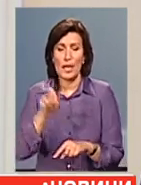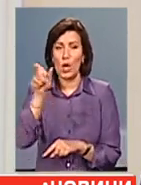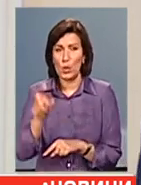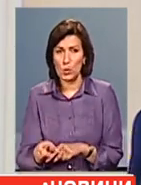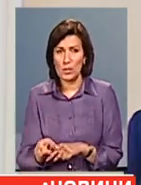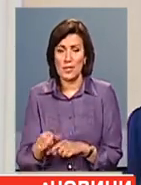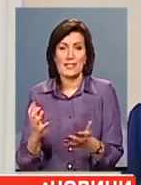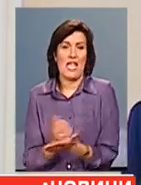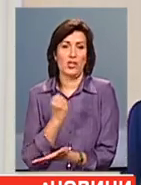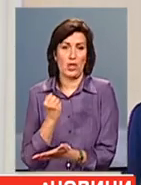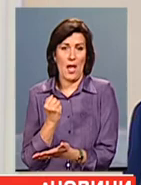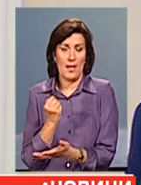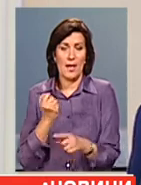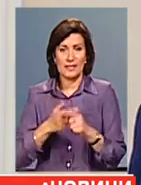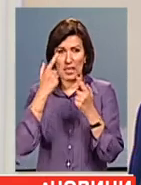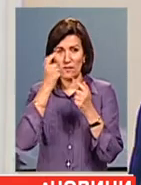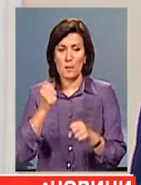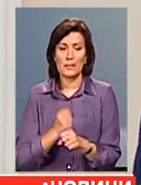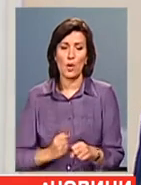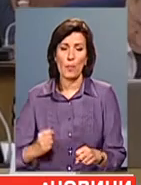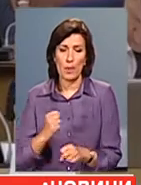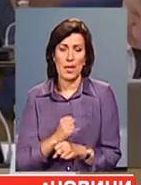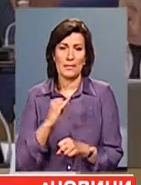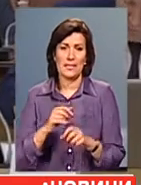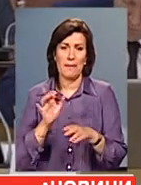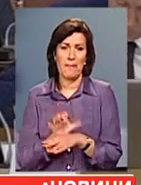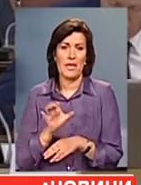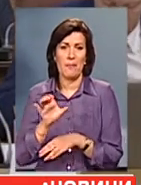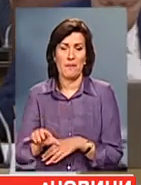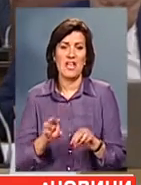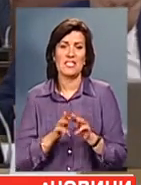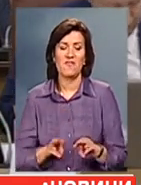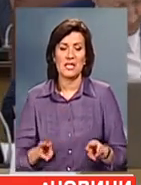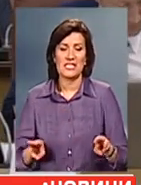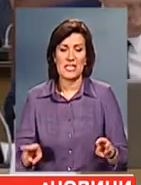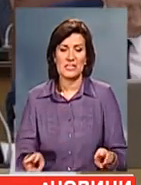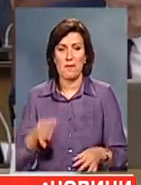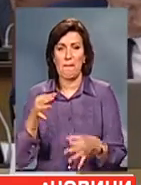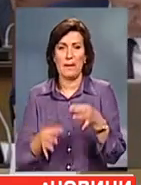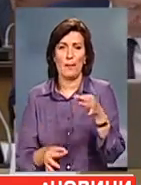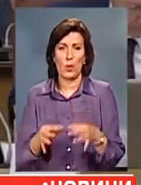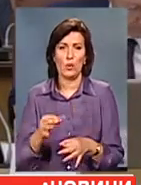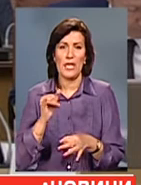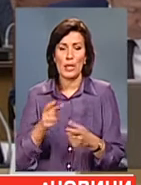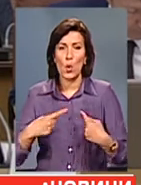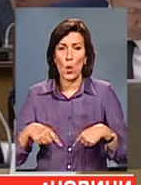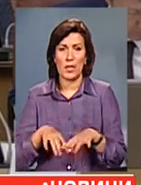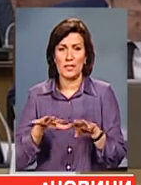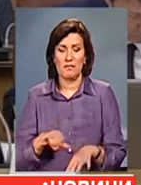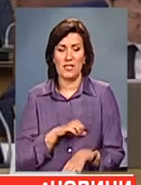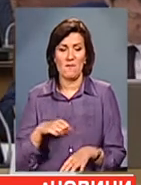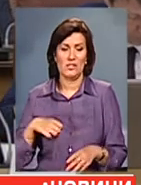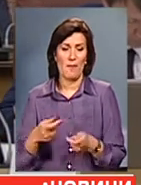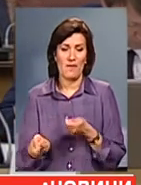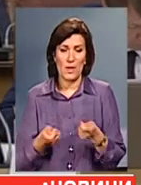людина, особа знайшла. Ця інформація обробляється і переправляється до Міністерства природи та до органів місцевого